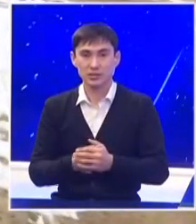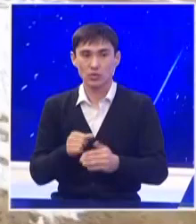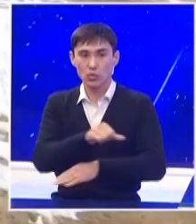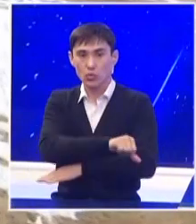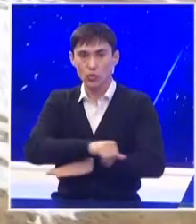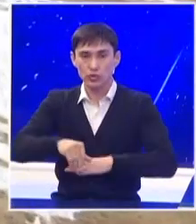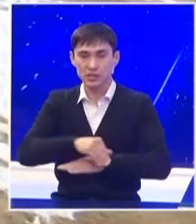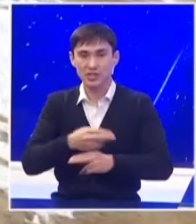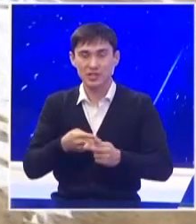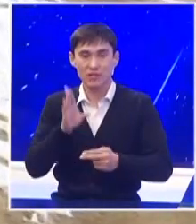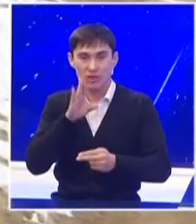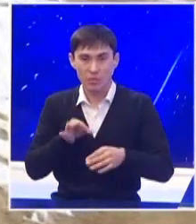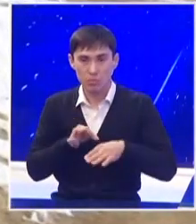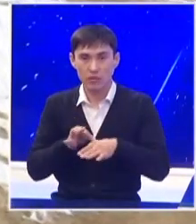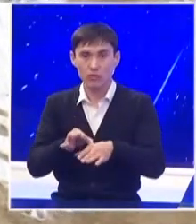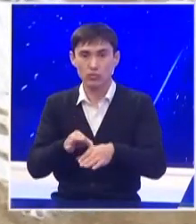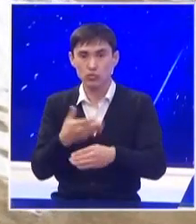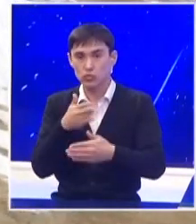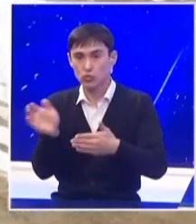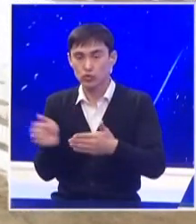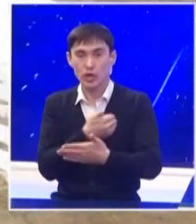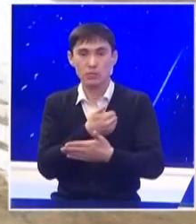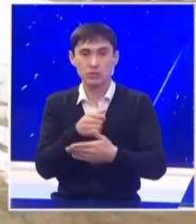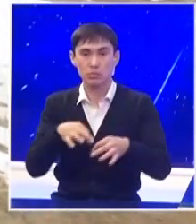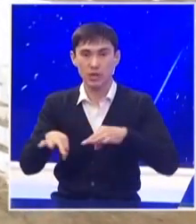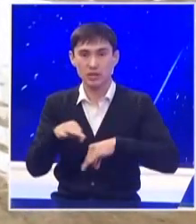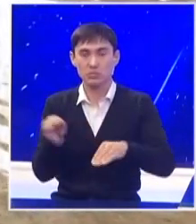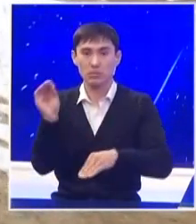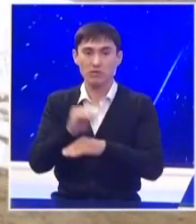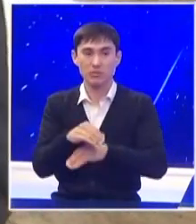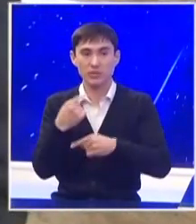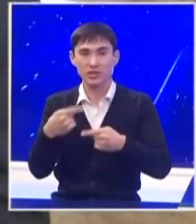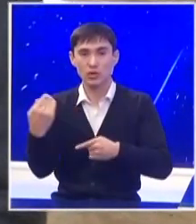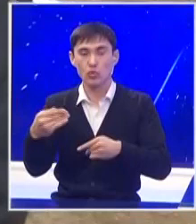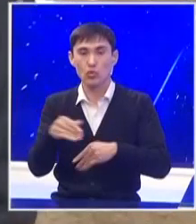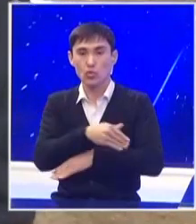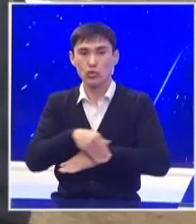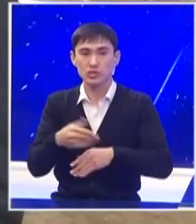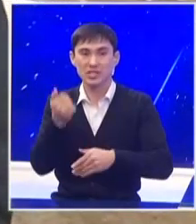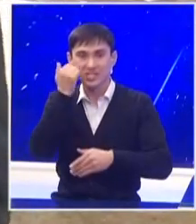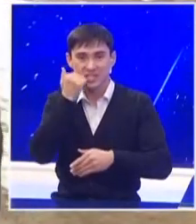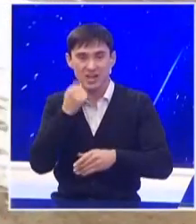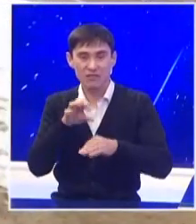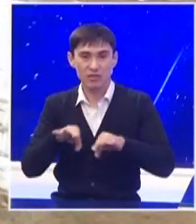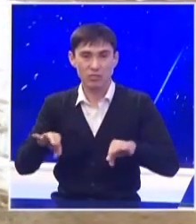улицы, то есть этот водопровод, мы исключаем с проекта и добавляем на те улицы, где либо старый водопровод,